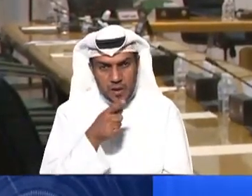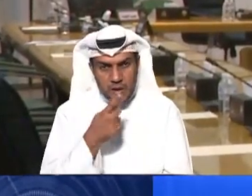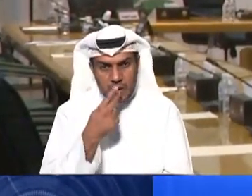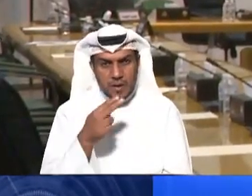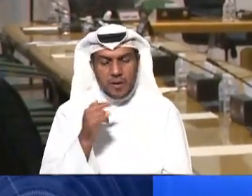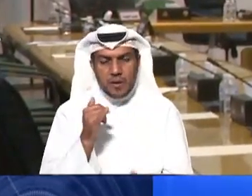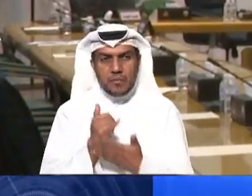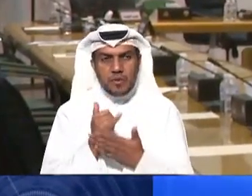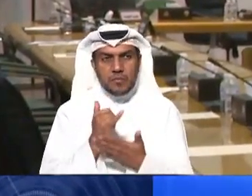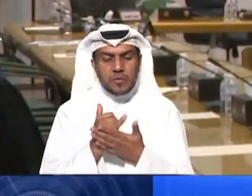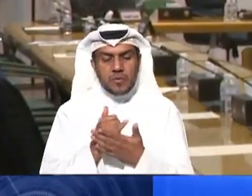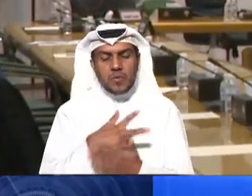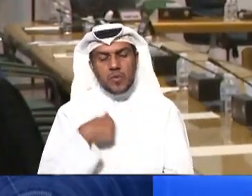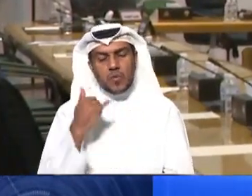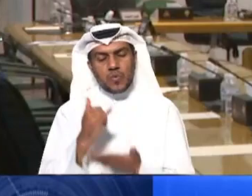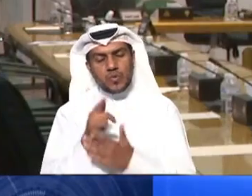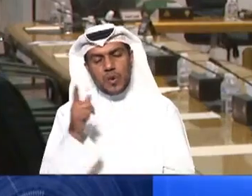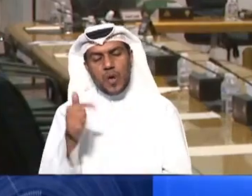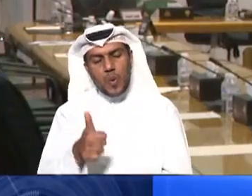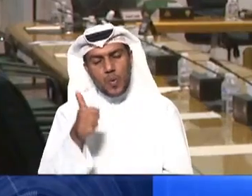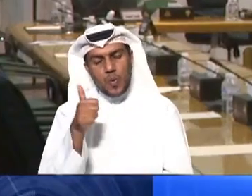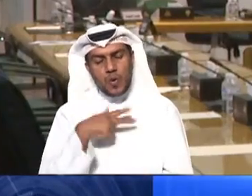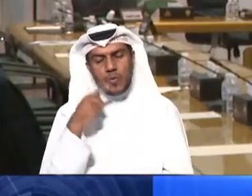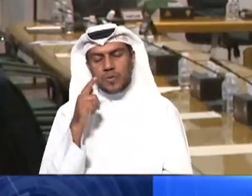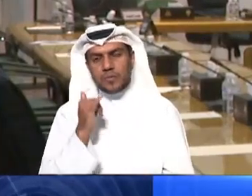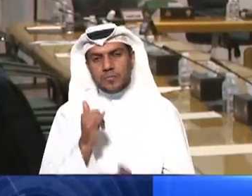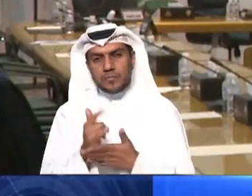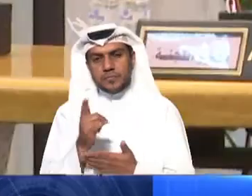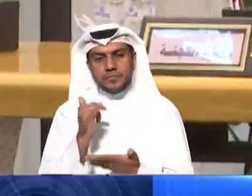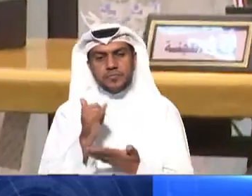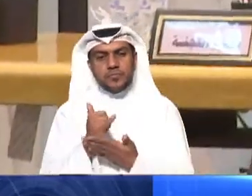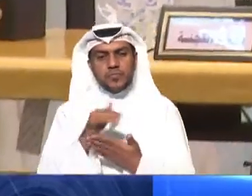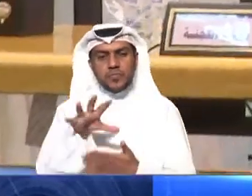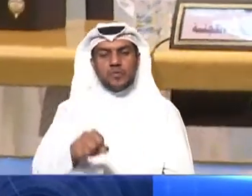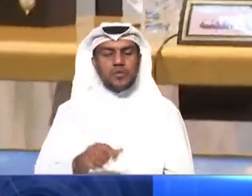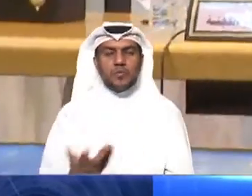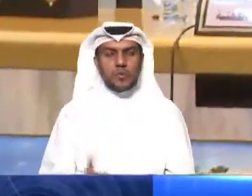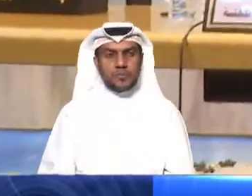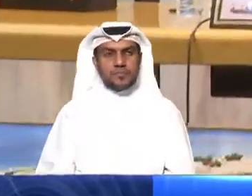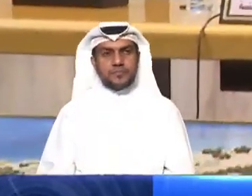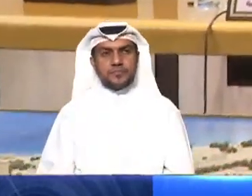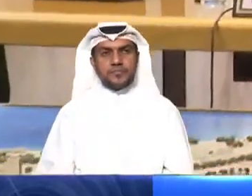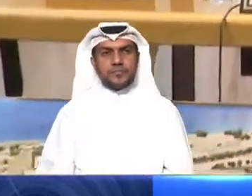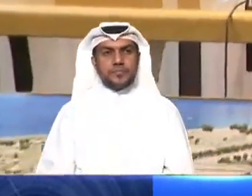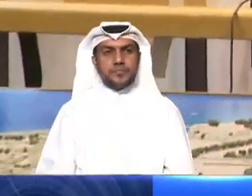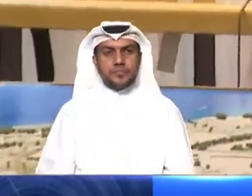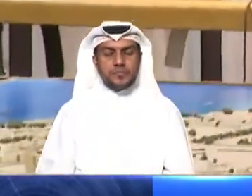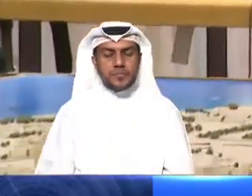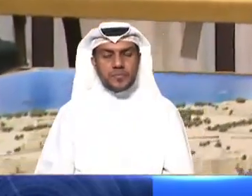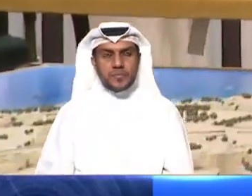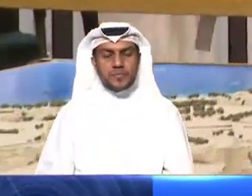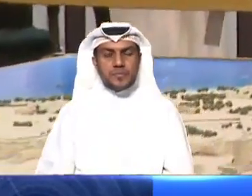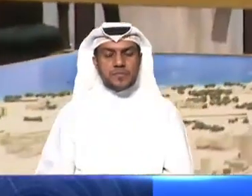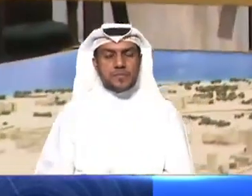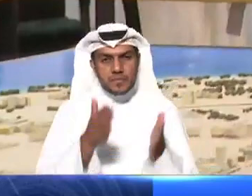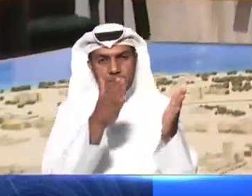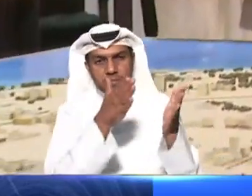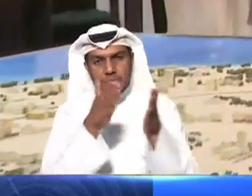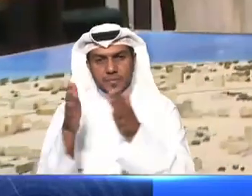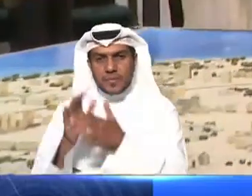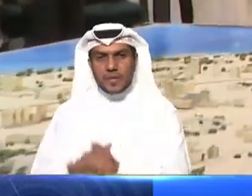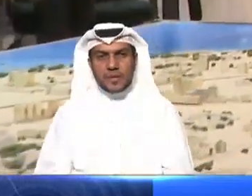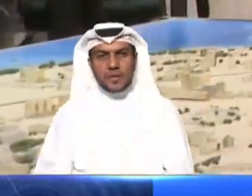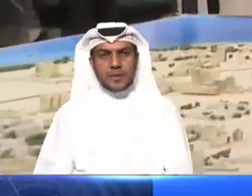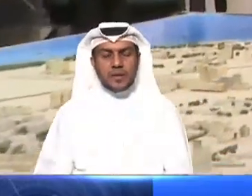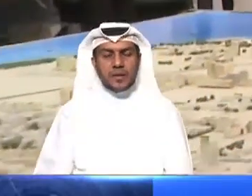طبعا تابع لمجلس الوزراء، هم اللي يحددون أي جهة اللي تستخدم هالمكان. أيضا اللجنة رفضت طلب الهيئة العامة للاتصالات